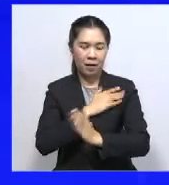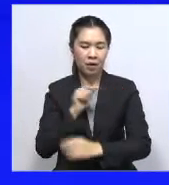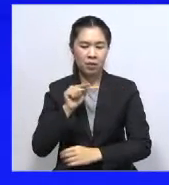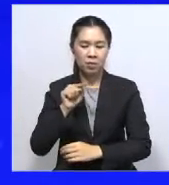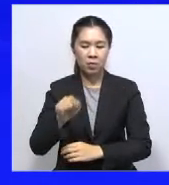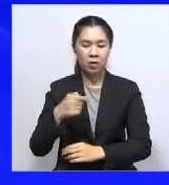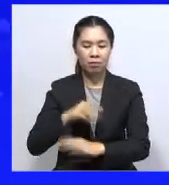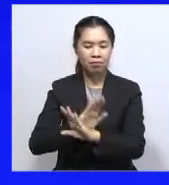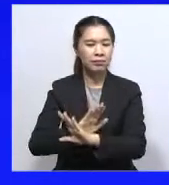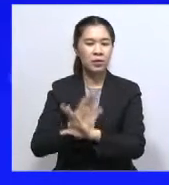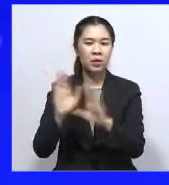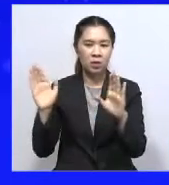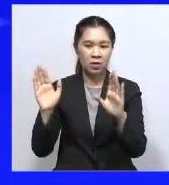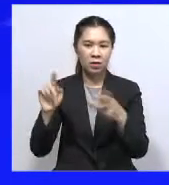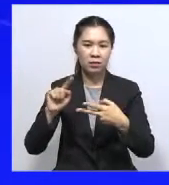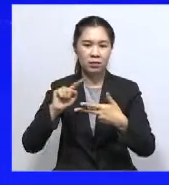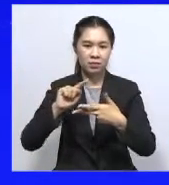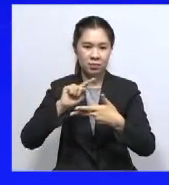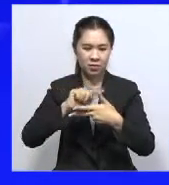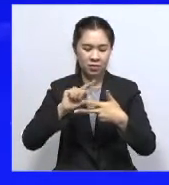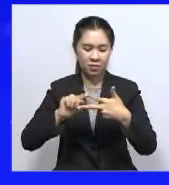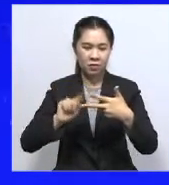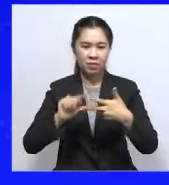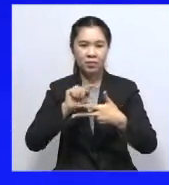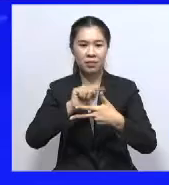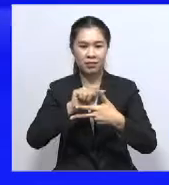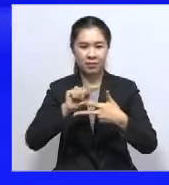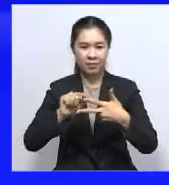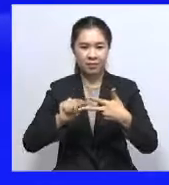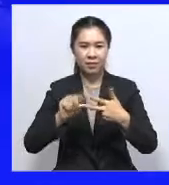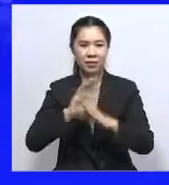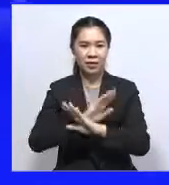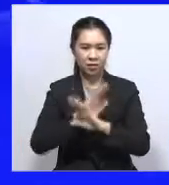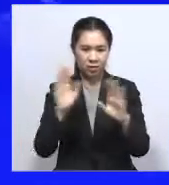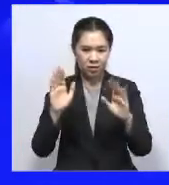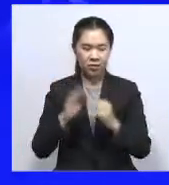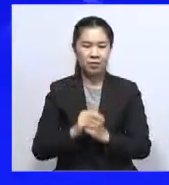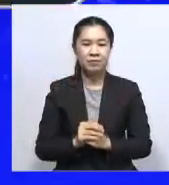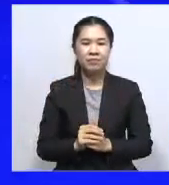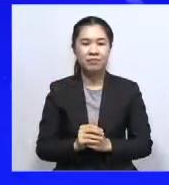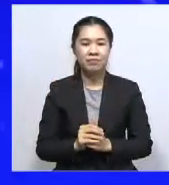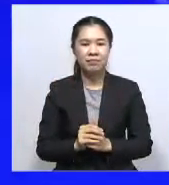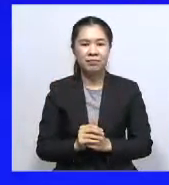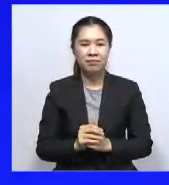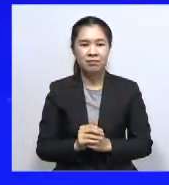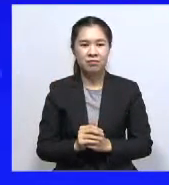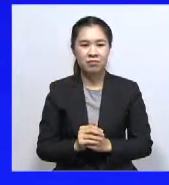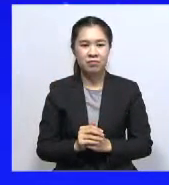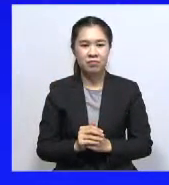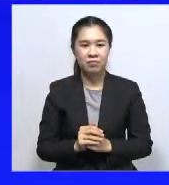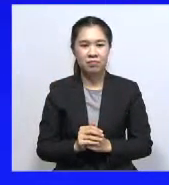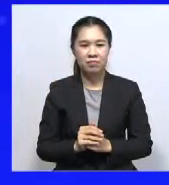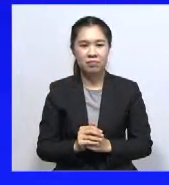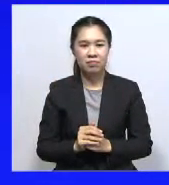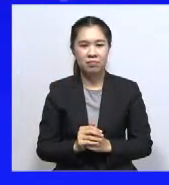พรหมสิทธิ์เจ้าอาวาสวัดสะเกดพระพรหมเมธีผู้ช่วยเจ้าอาวาสวัดสัมพันธวงศ์และพระพรหมดิลกเจ้าอาวาสวัดสามพระยา